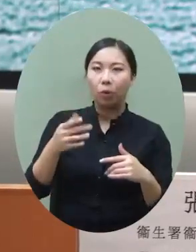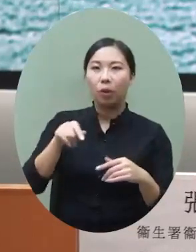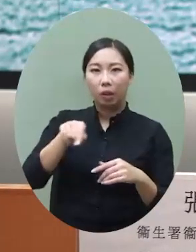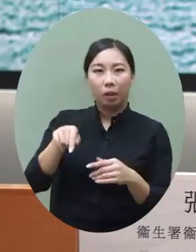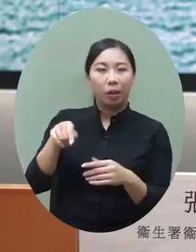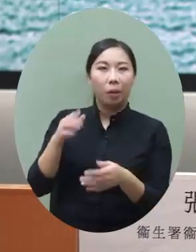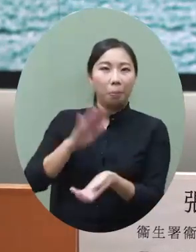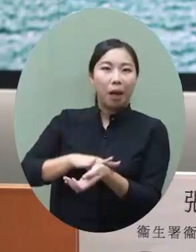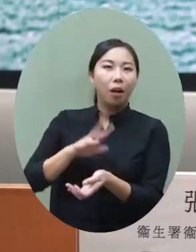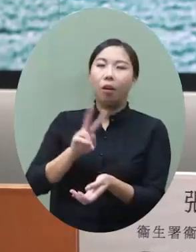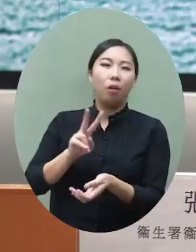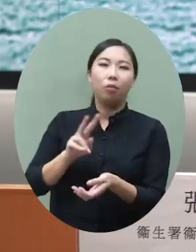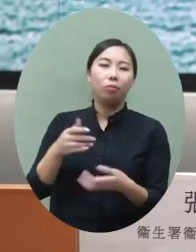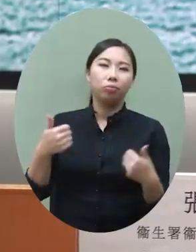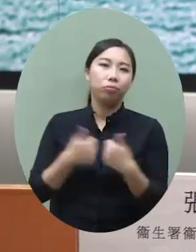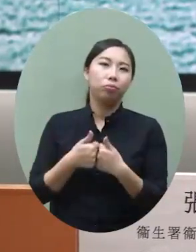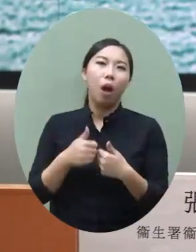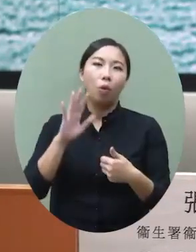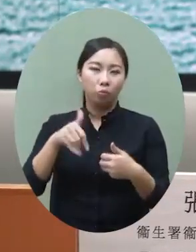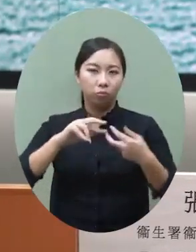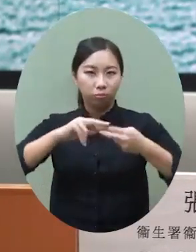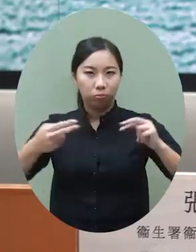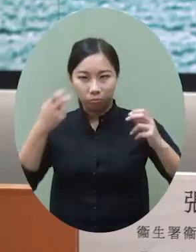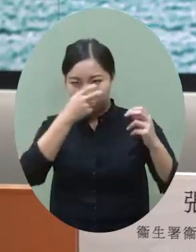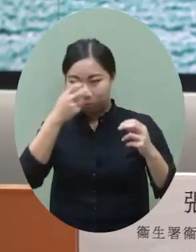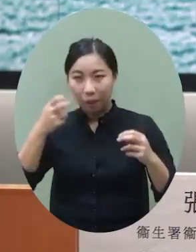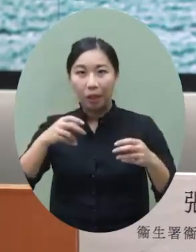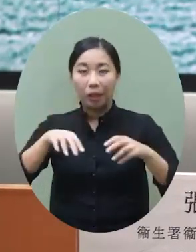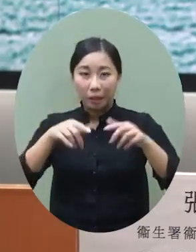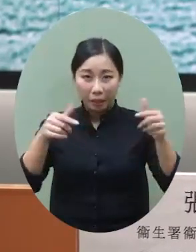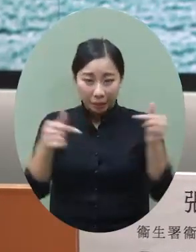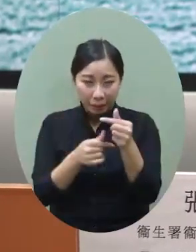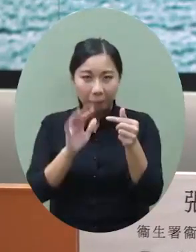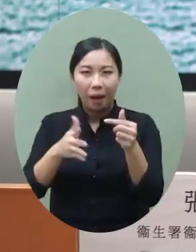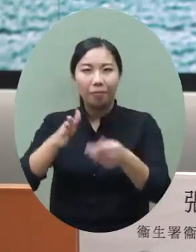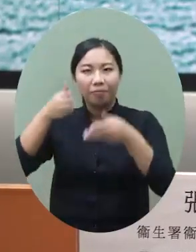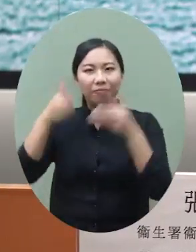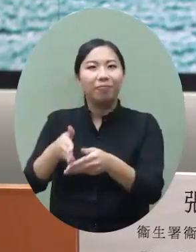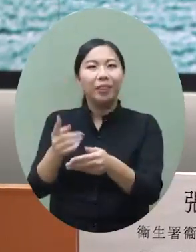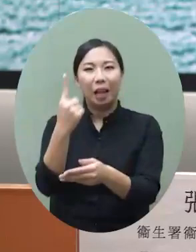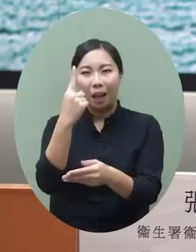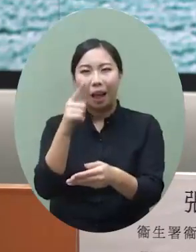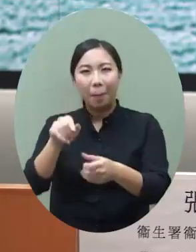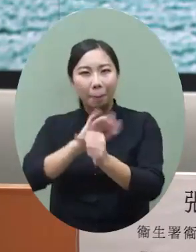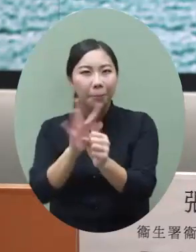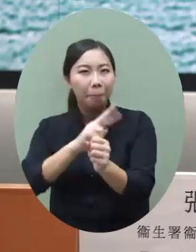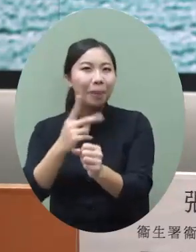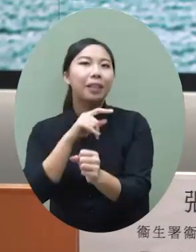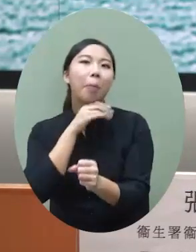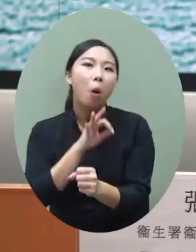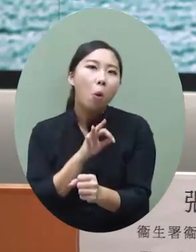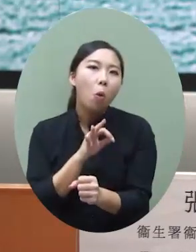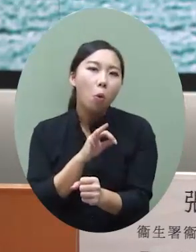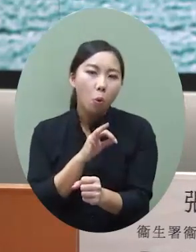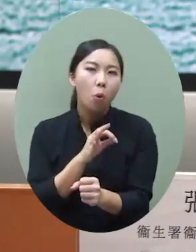嚇，咁會快好多。咁即係唔係話做曬成個基因排序咯，而係針對性就睇一睇究竟嗰個係咪一